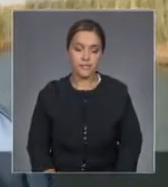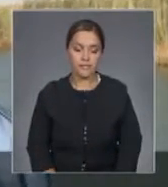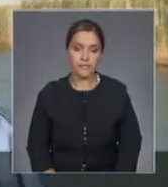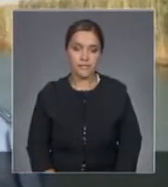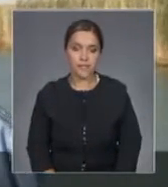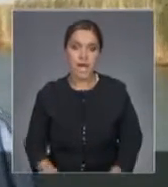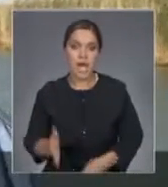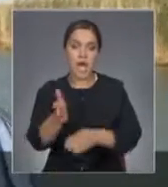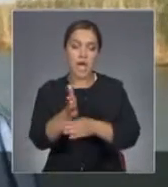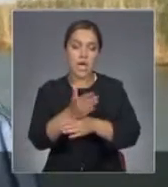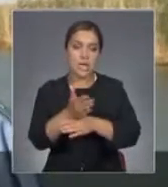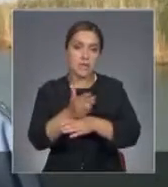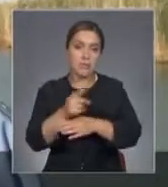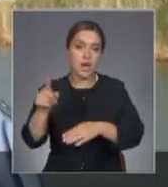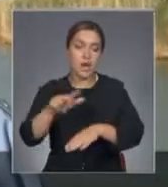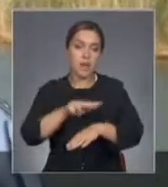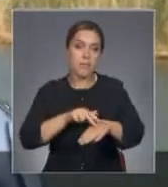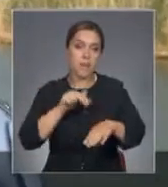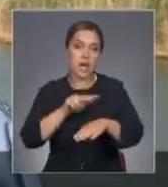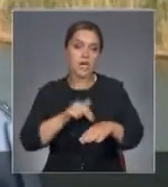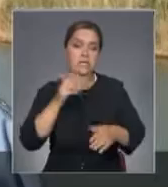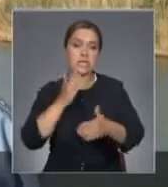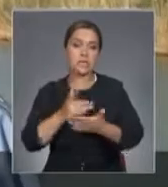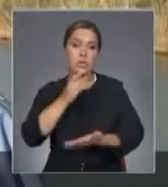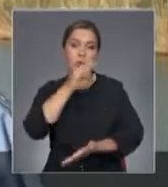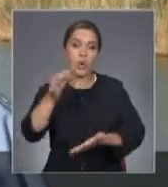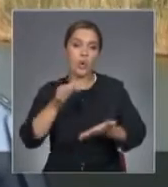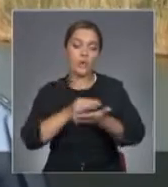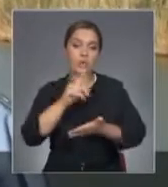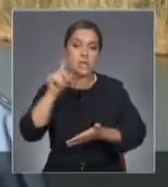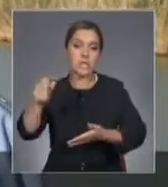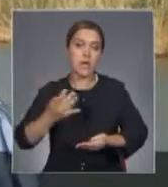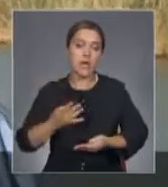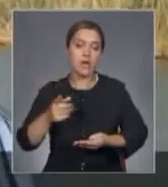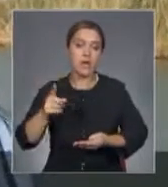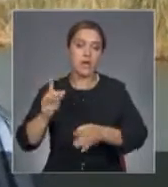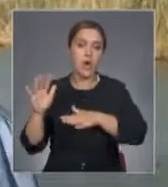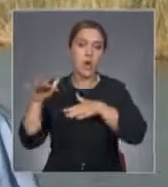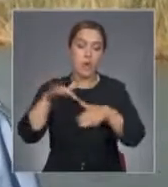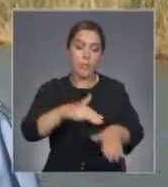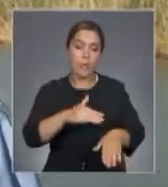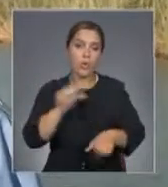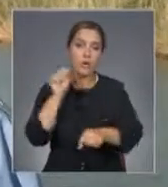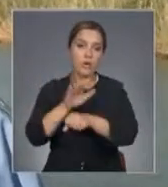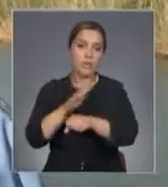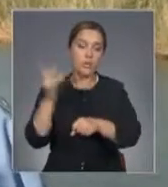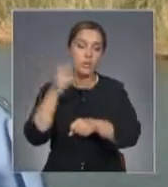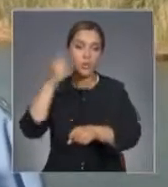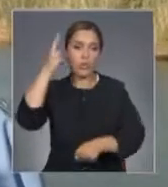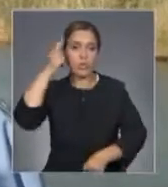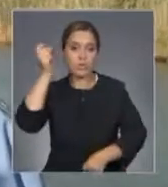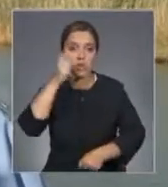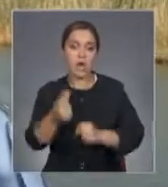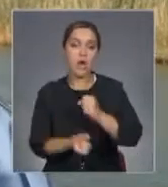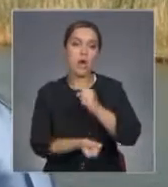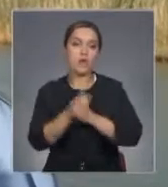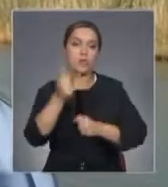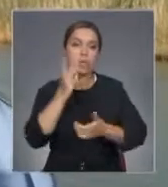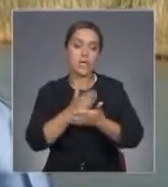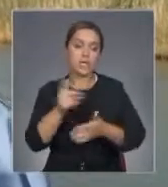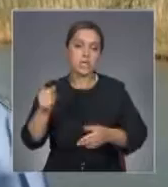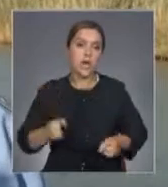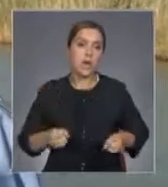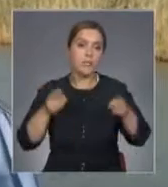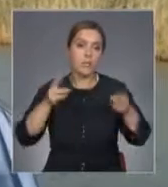Рыбной инспекции, отвечающей за эту часть акватории моря, дано поручение разобраться в обнародованном факте. По